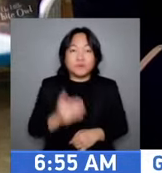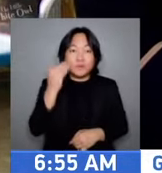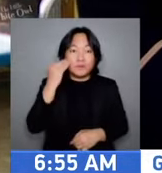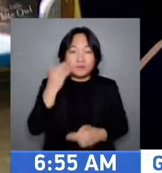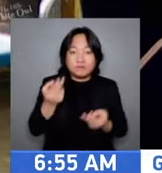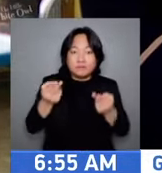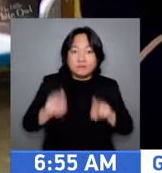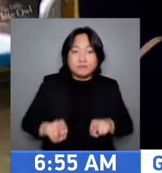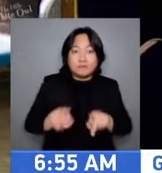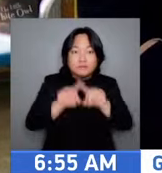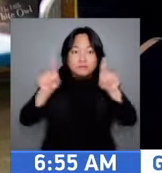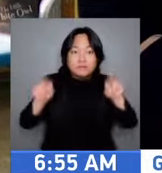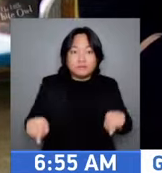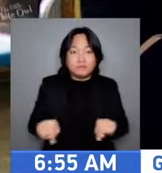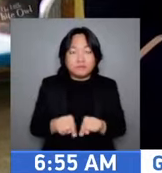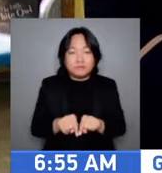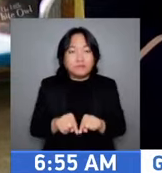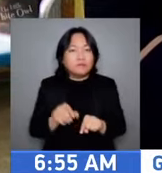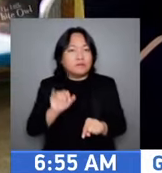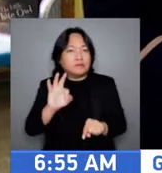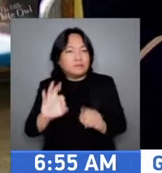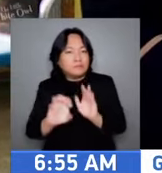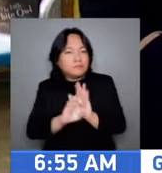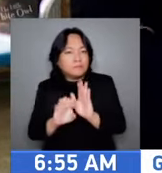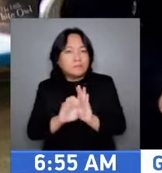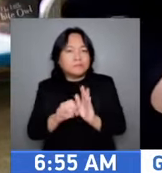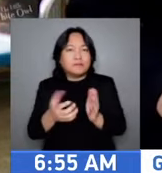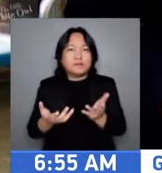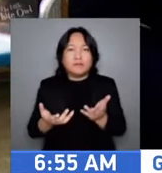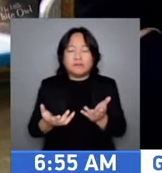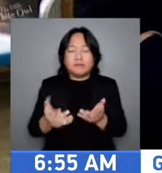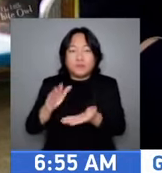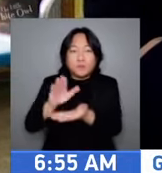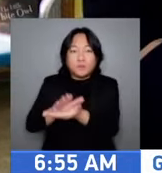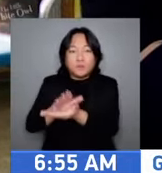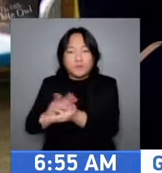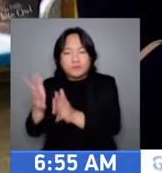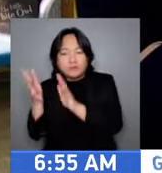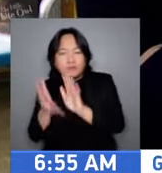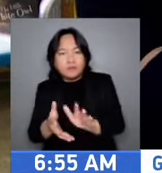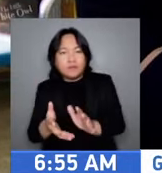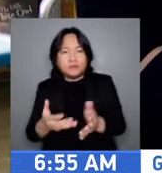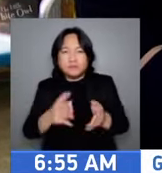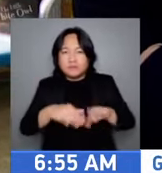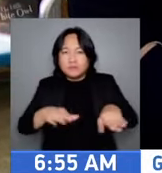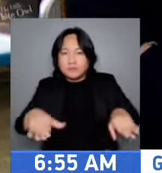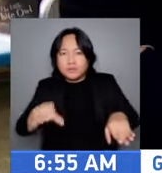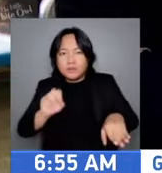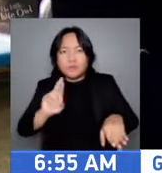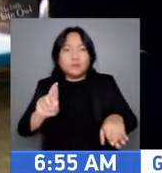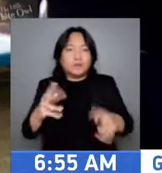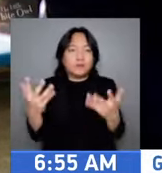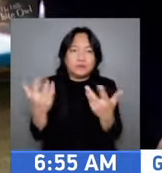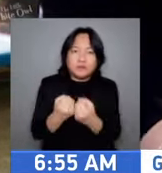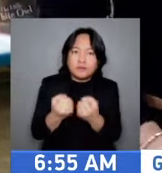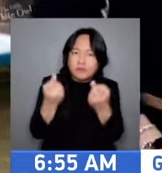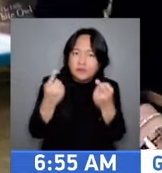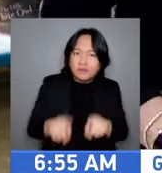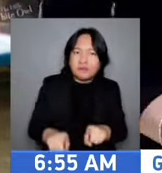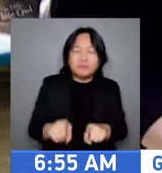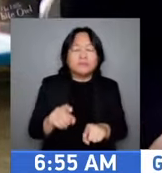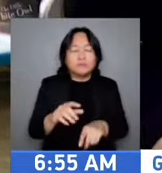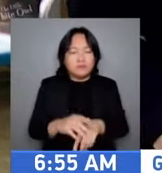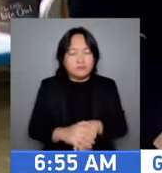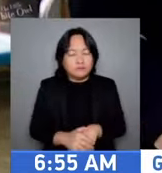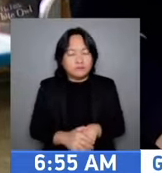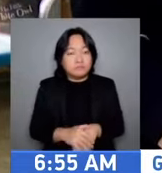gross negligence o sobrang pagpapabaya ng paaralan o krimen ang nangyari. So pag may waiver na pinapipirma